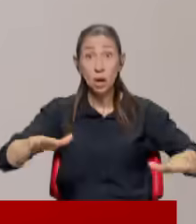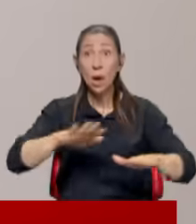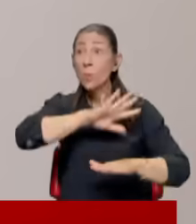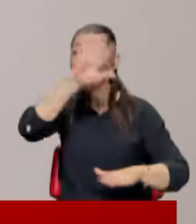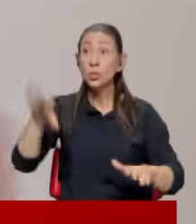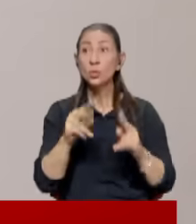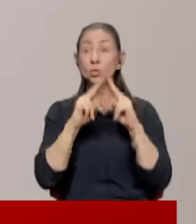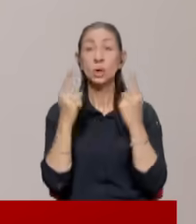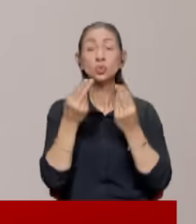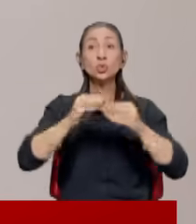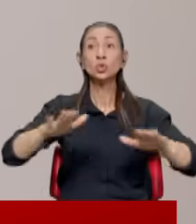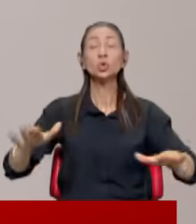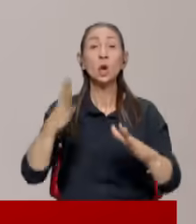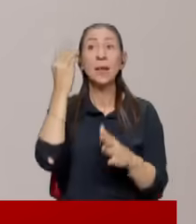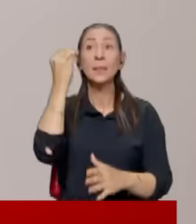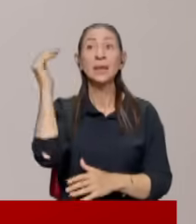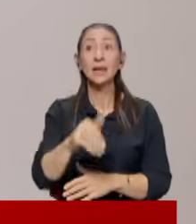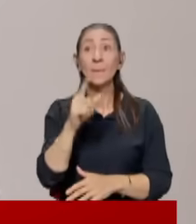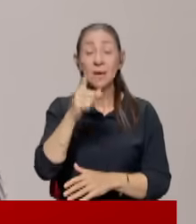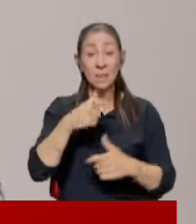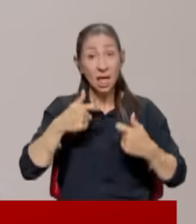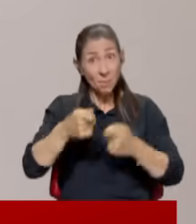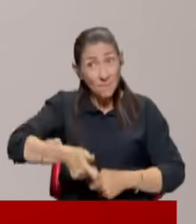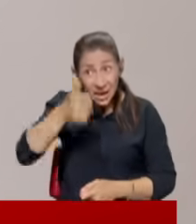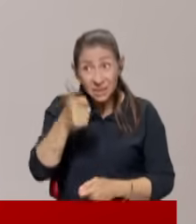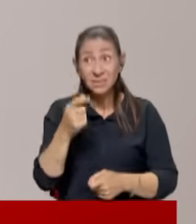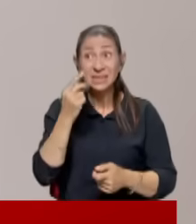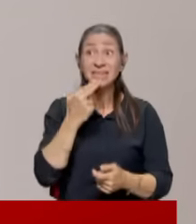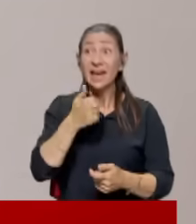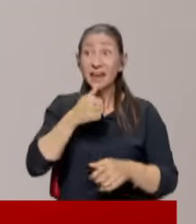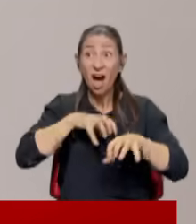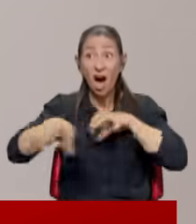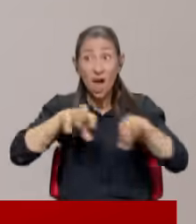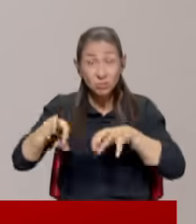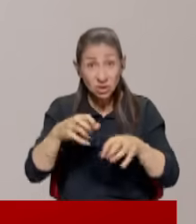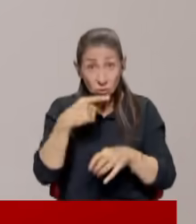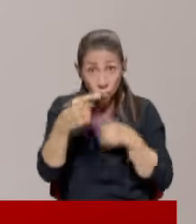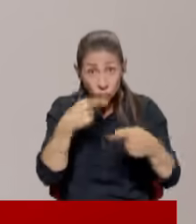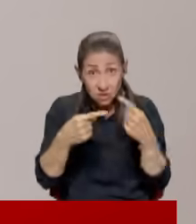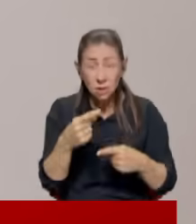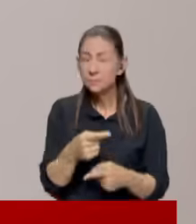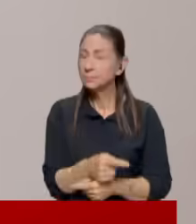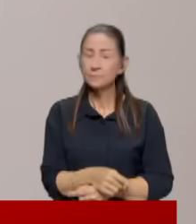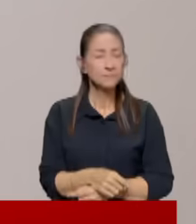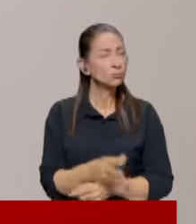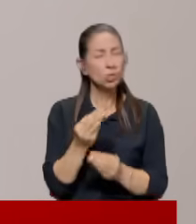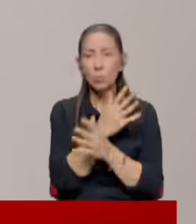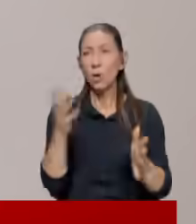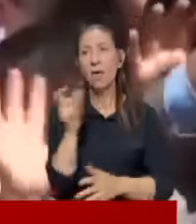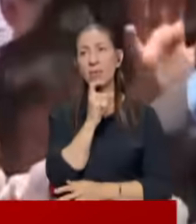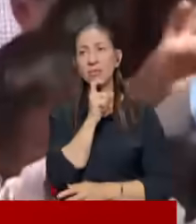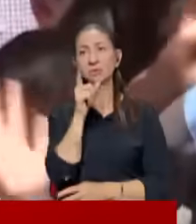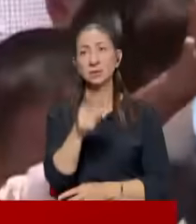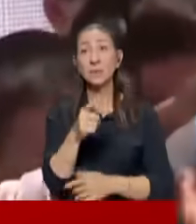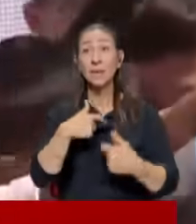bütün dünyada çocuk olarak ifade edilir. Bir Milli Eğitim Bakanı'nın cinsiyet olarak ayrımcılıkla ifade etmesi son derece yanlış bir